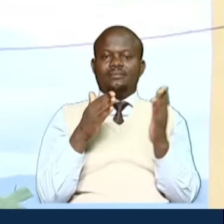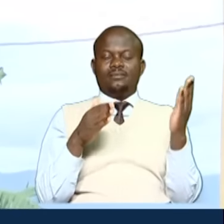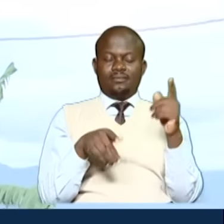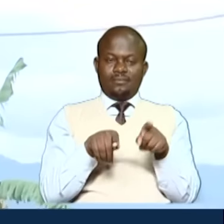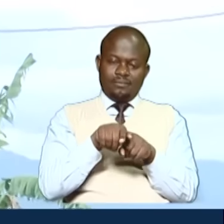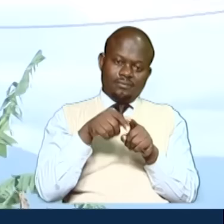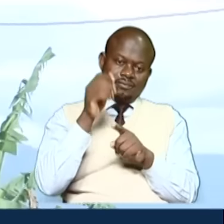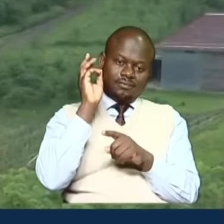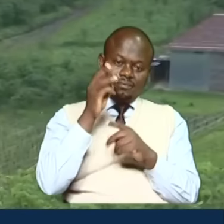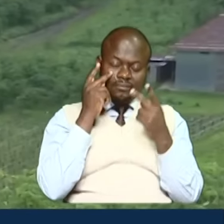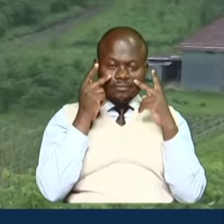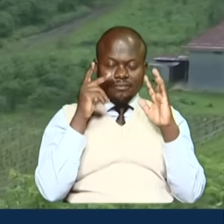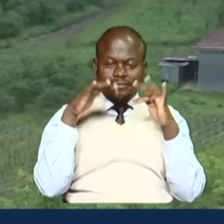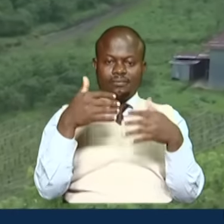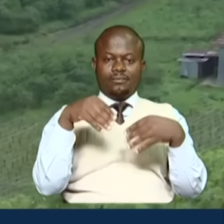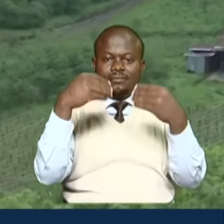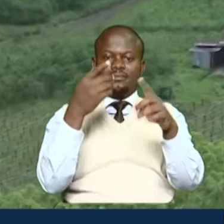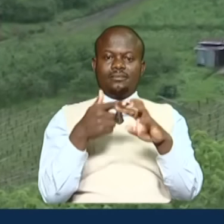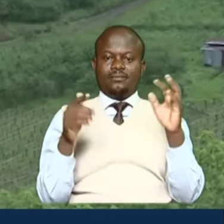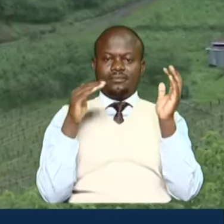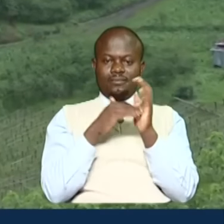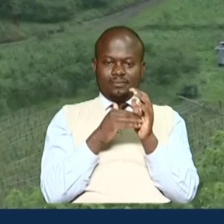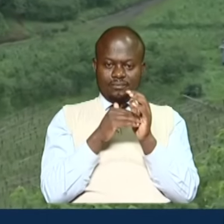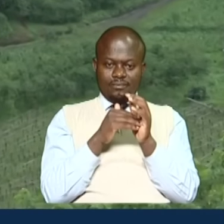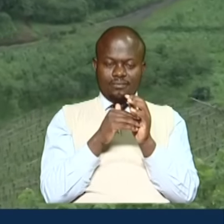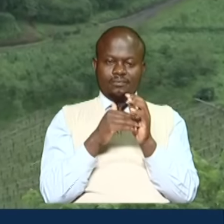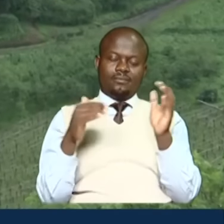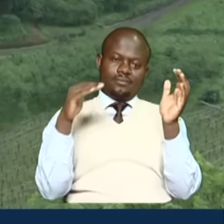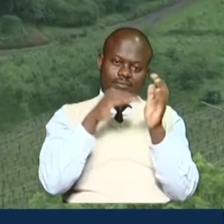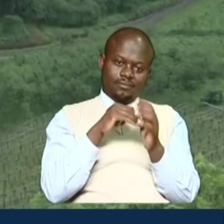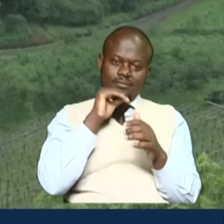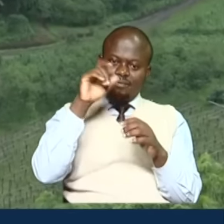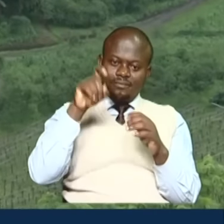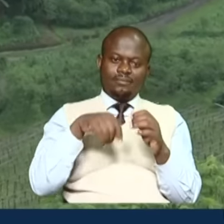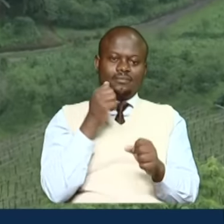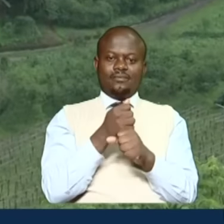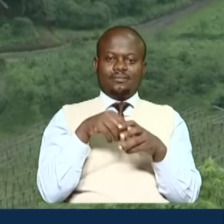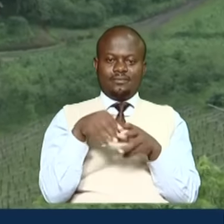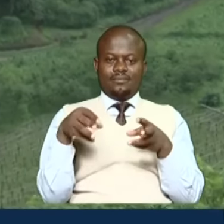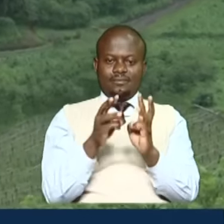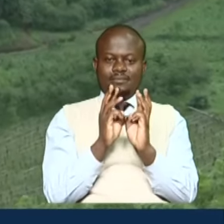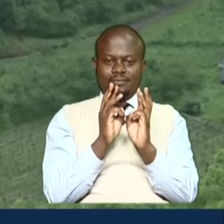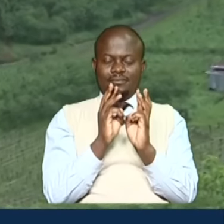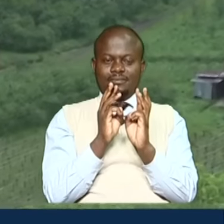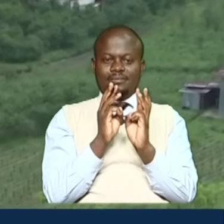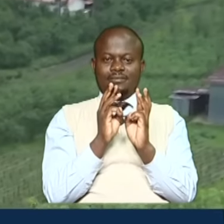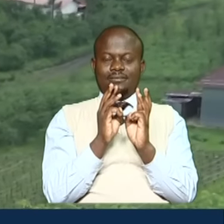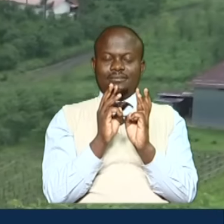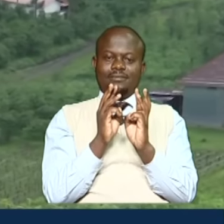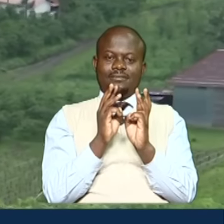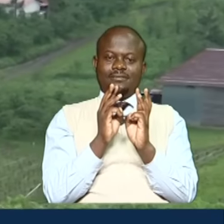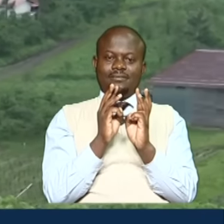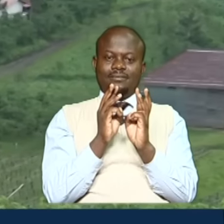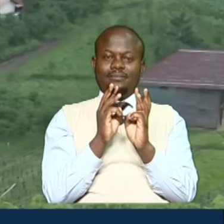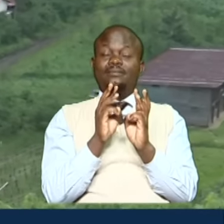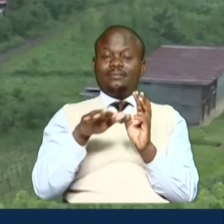uburyo twawubagezaho. Ariko nanone ntabwo tugomba kubikora mu buryo bwo kwica